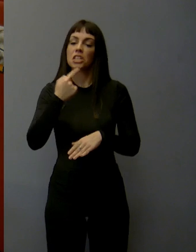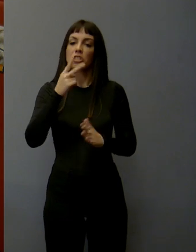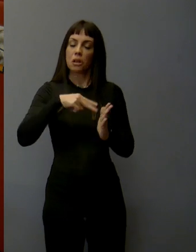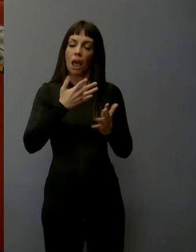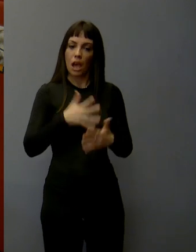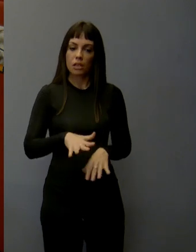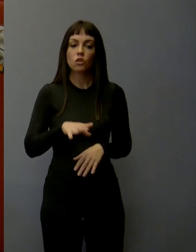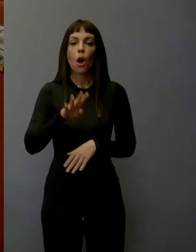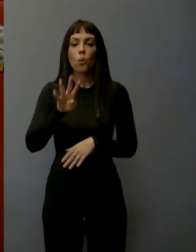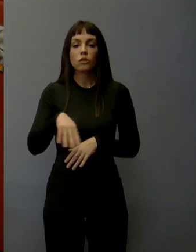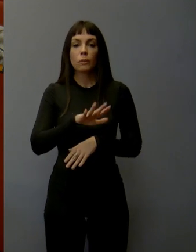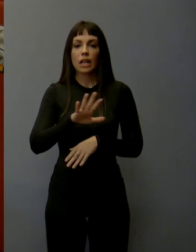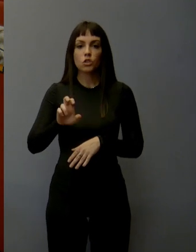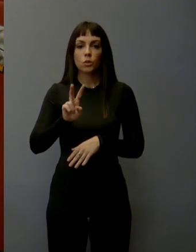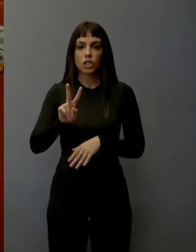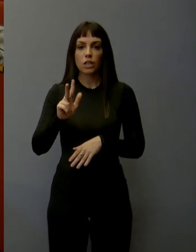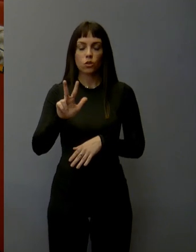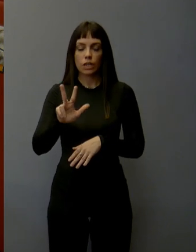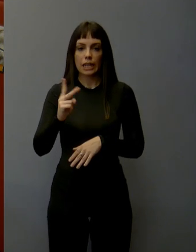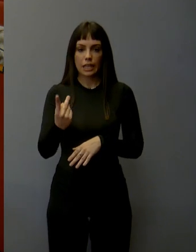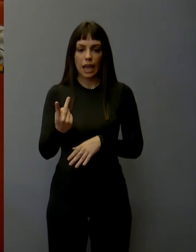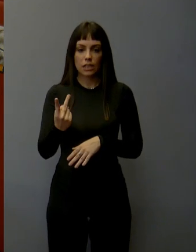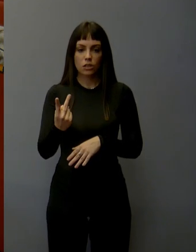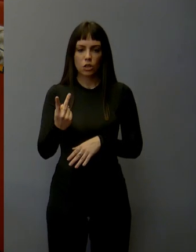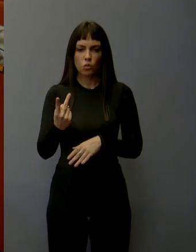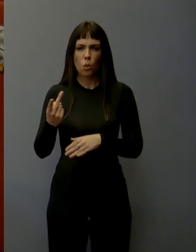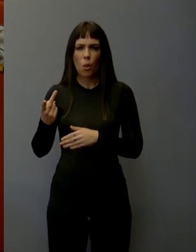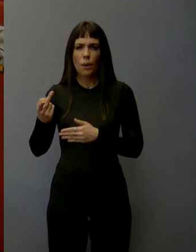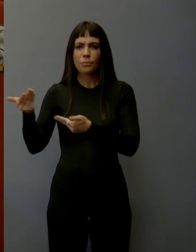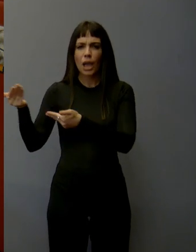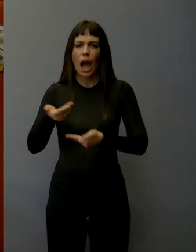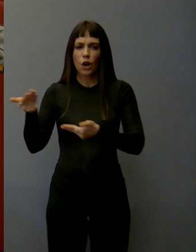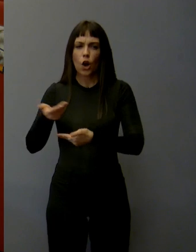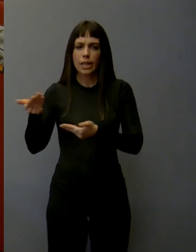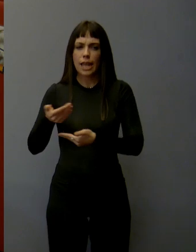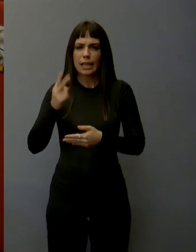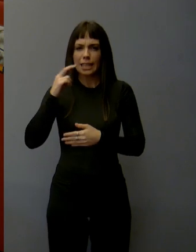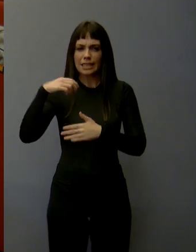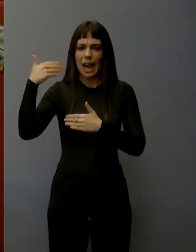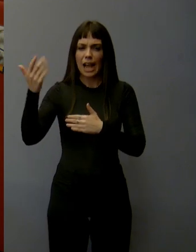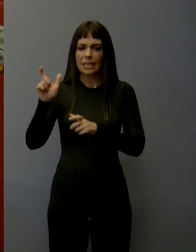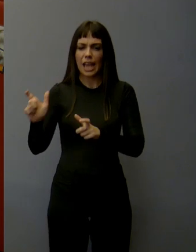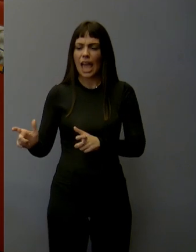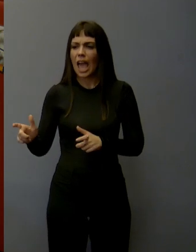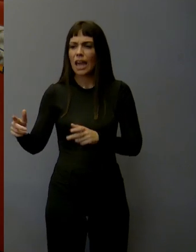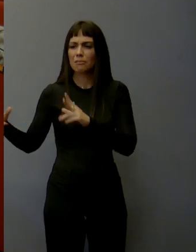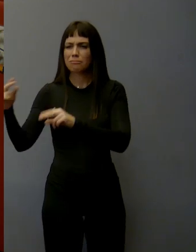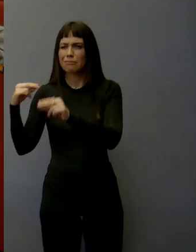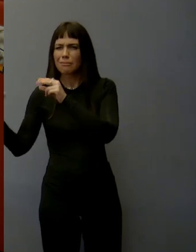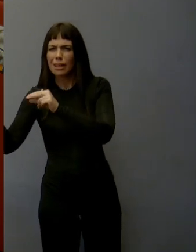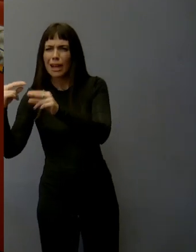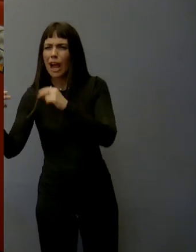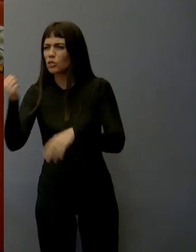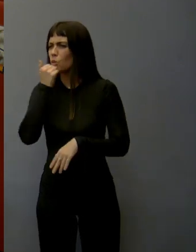4.532 revisione accoglienza stranieri Hermes msna chiedo scusa chiedo